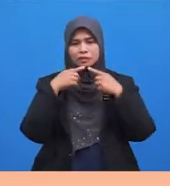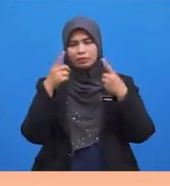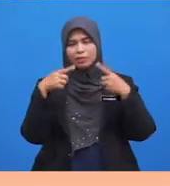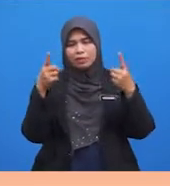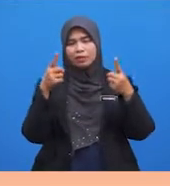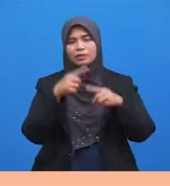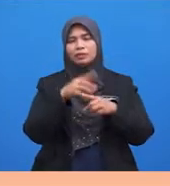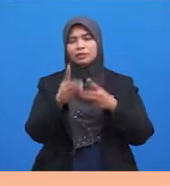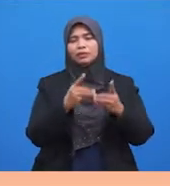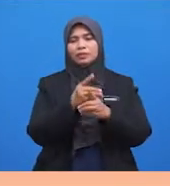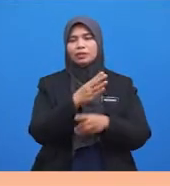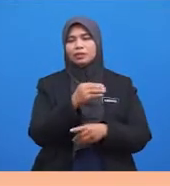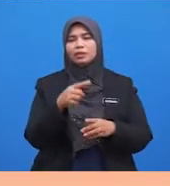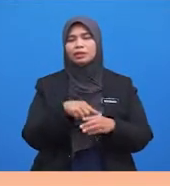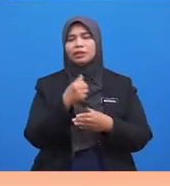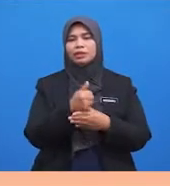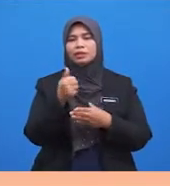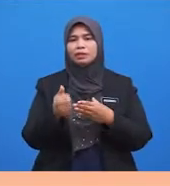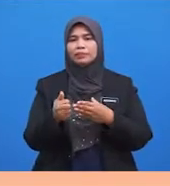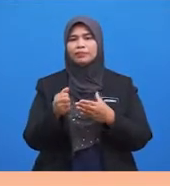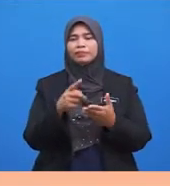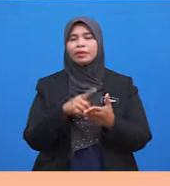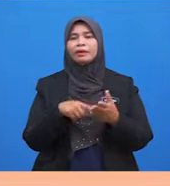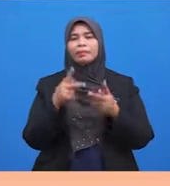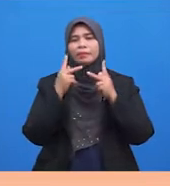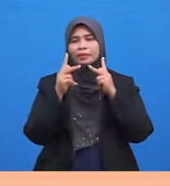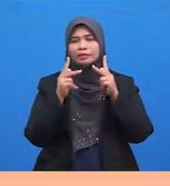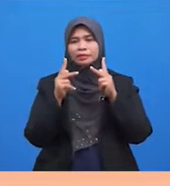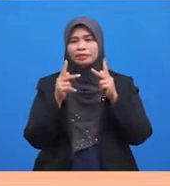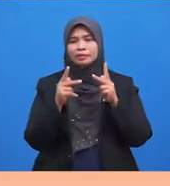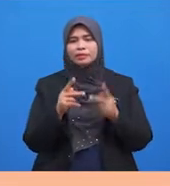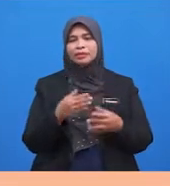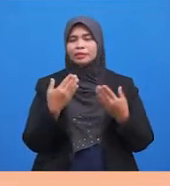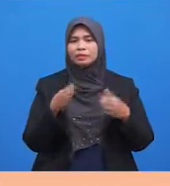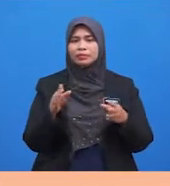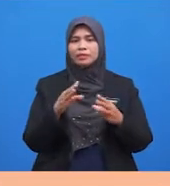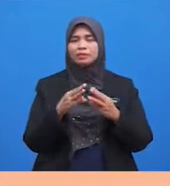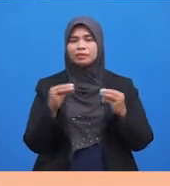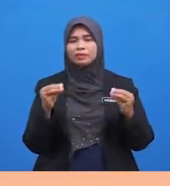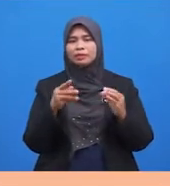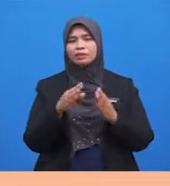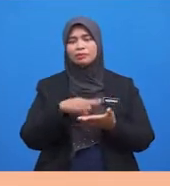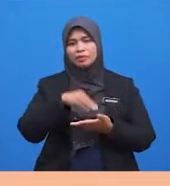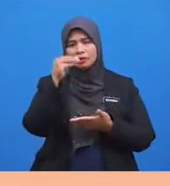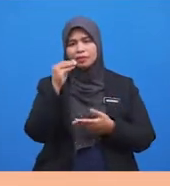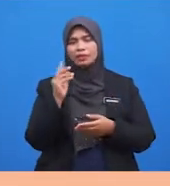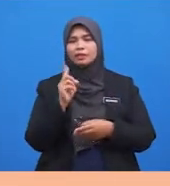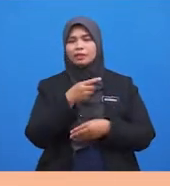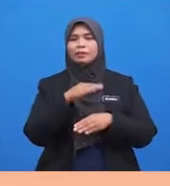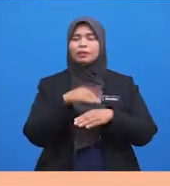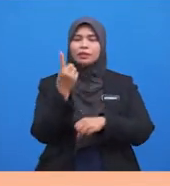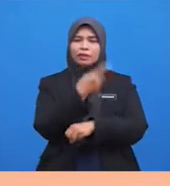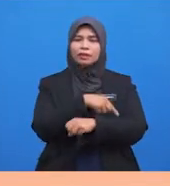di dunia dan di akhirat. Apa kata? Selepas tamat pelajaran kita pada hari